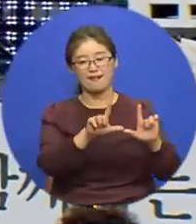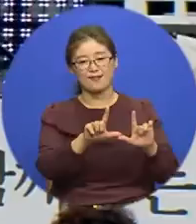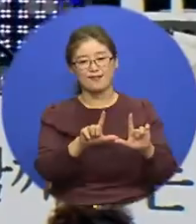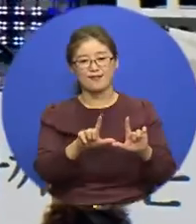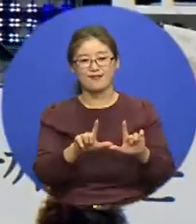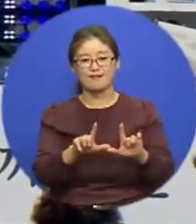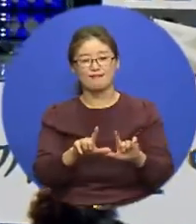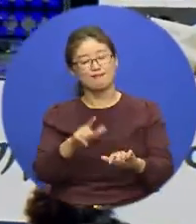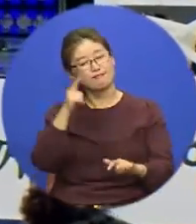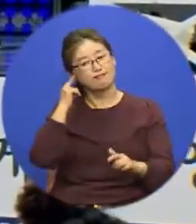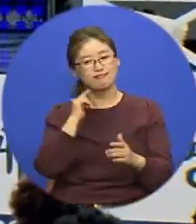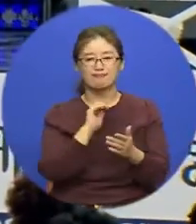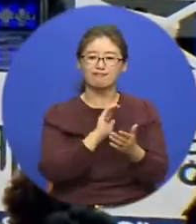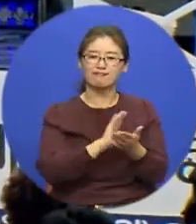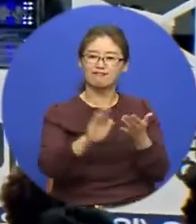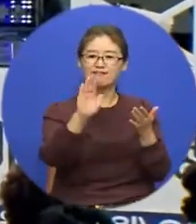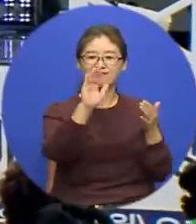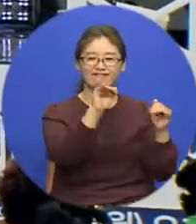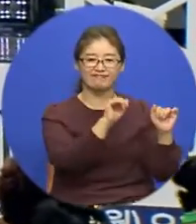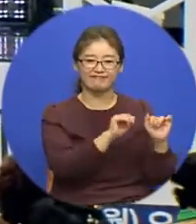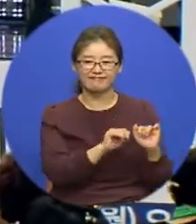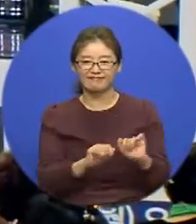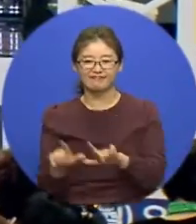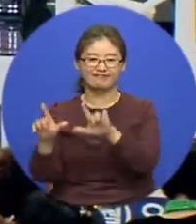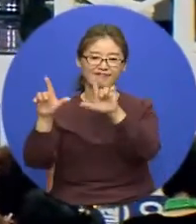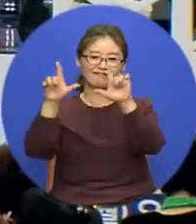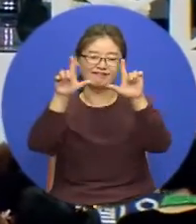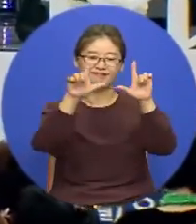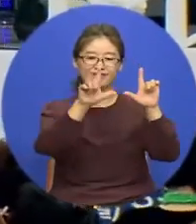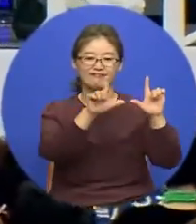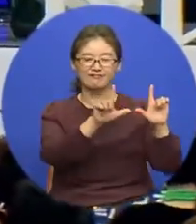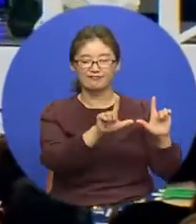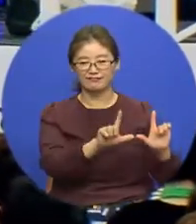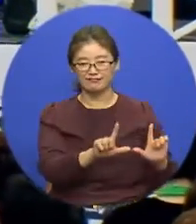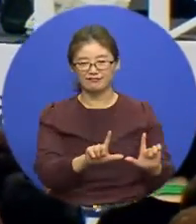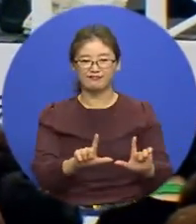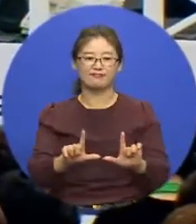이왕이라면 쿨하게 살아야지.